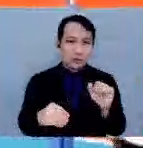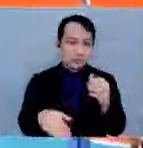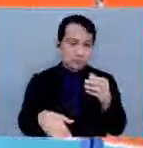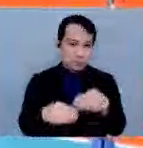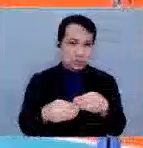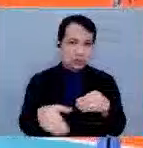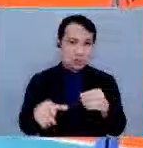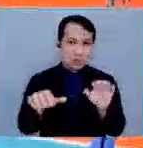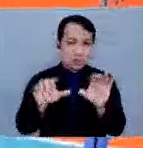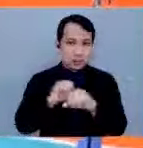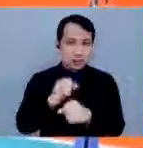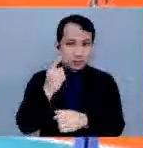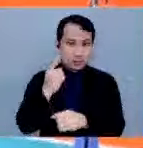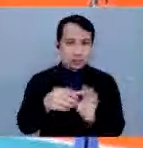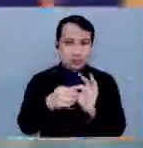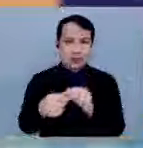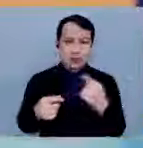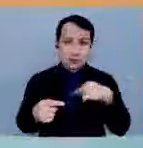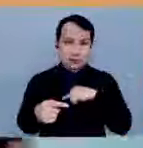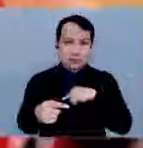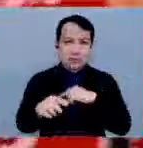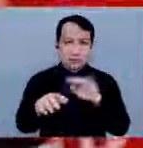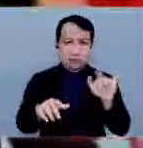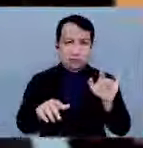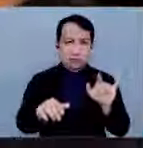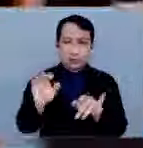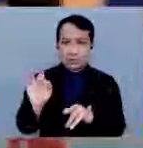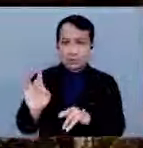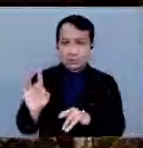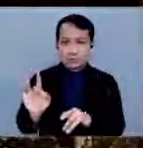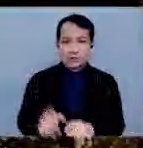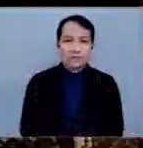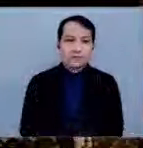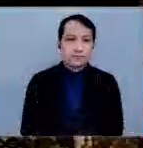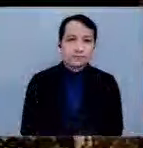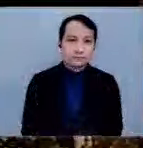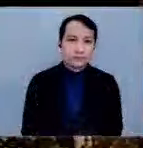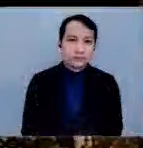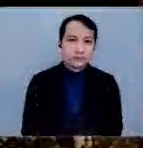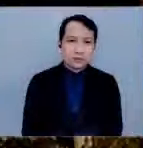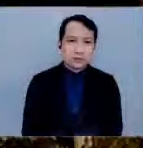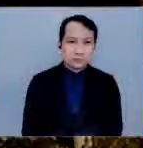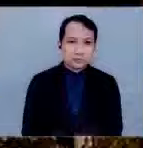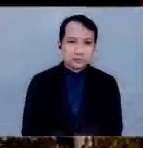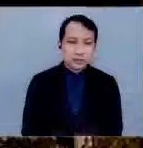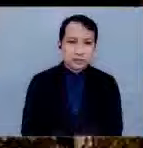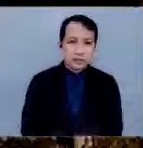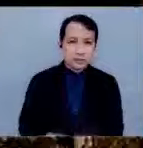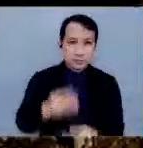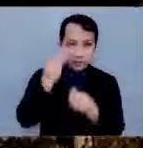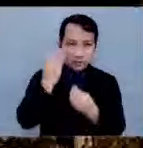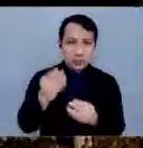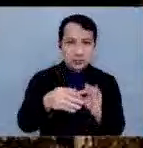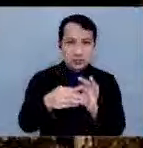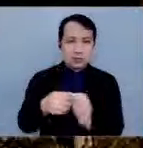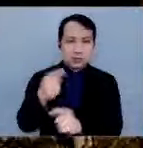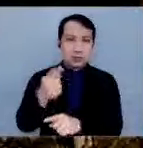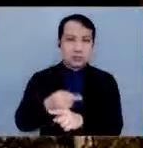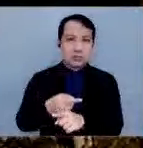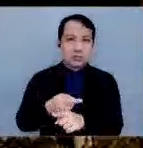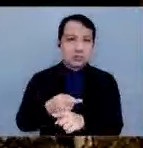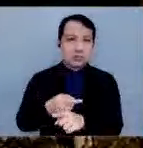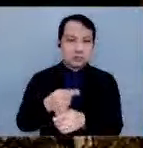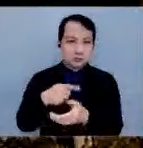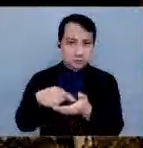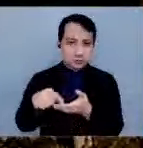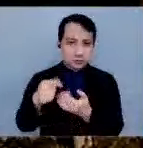nila ang first set 25-18. Mikey, tuloy ang PVL action sa Saturday. Ngayon naman sa